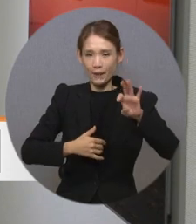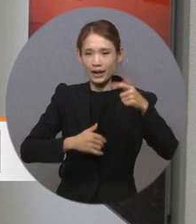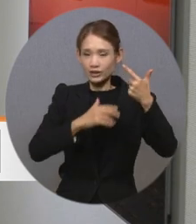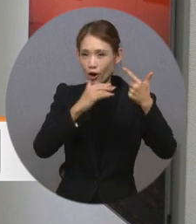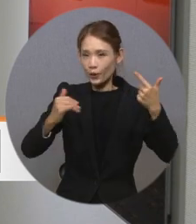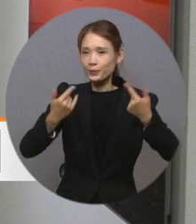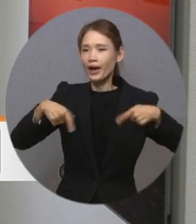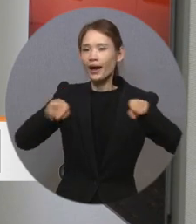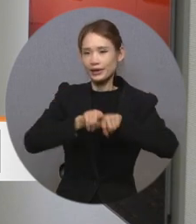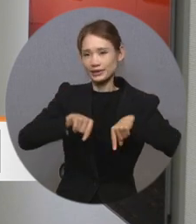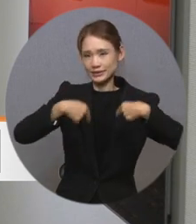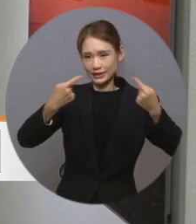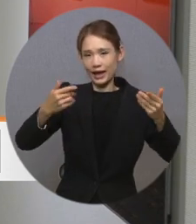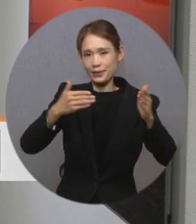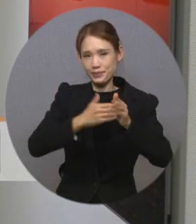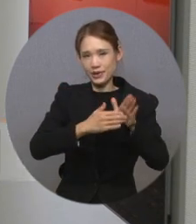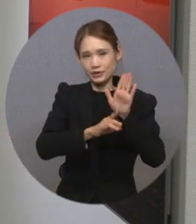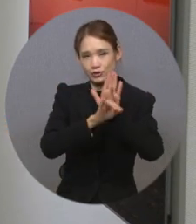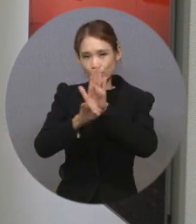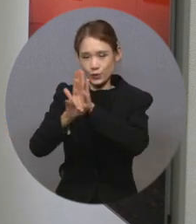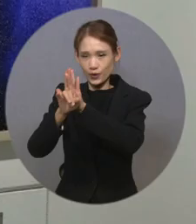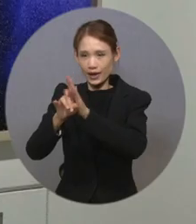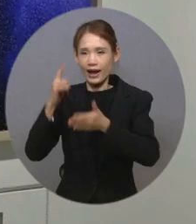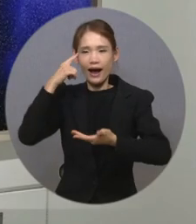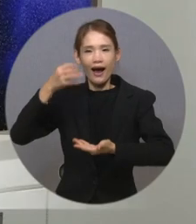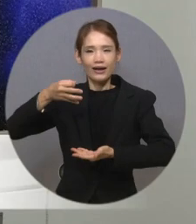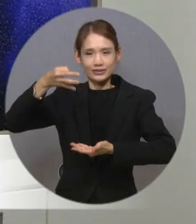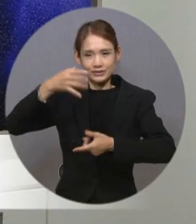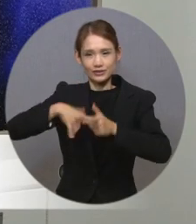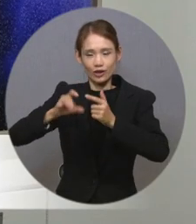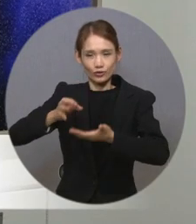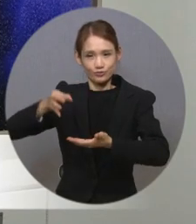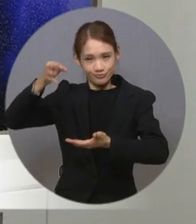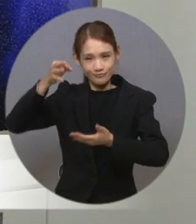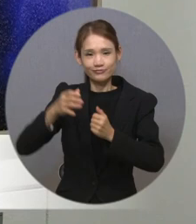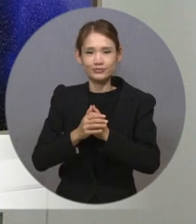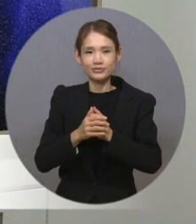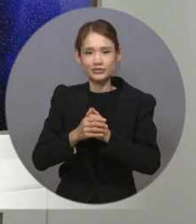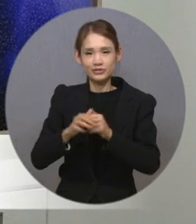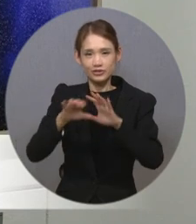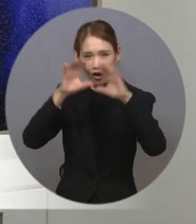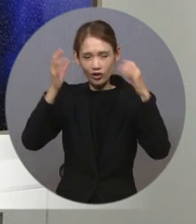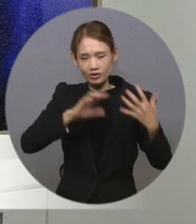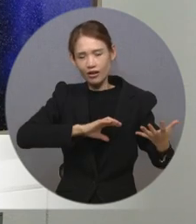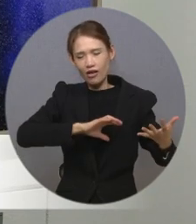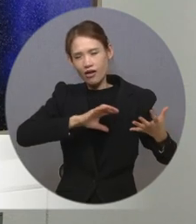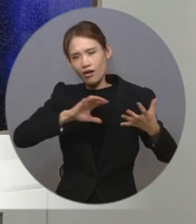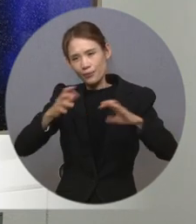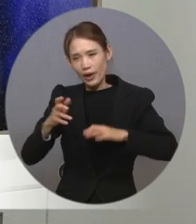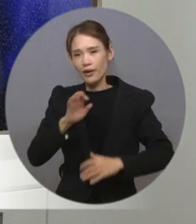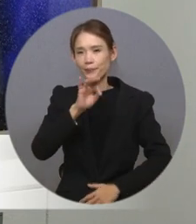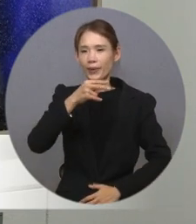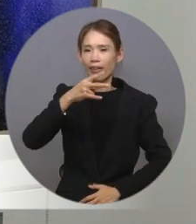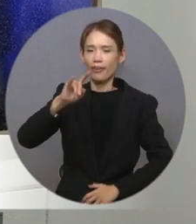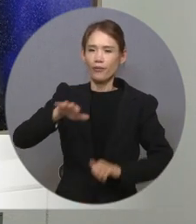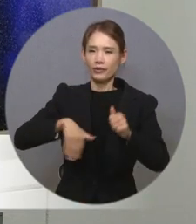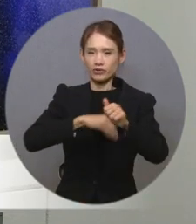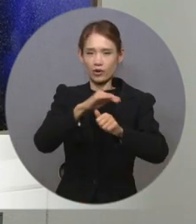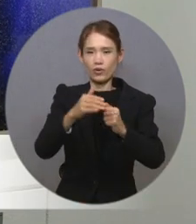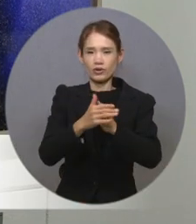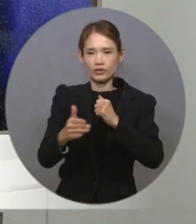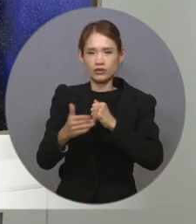함께 참여해 초대전의 가치를 높였습니다. 전 세계적으로 팬데믹 상황을 맞이해서 예외 없이